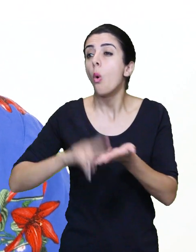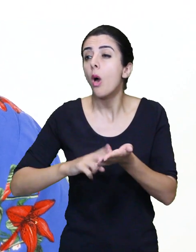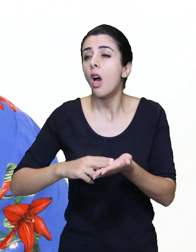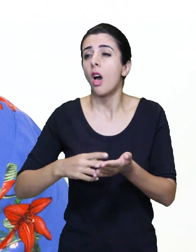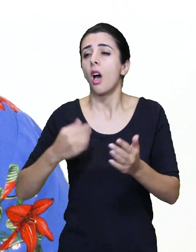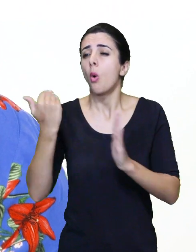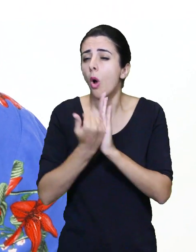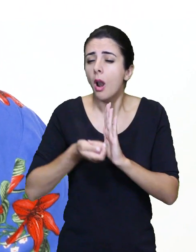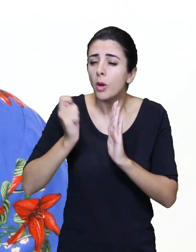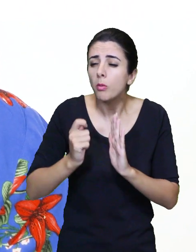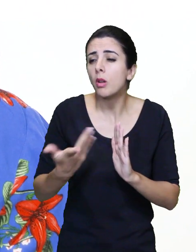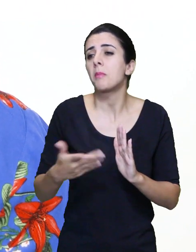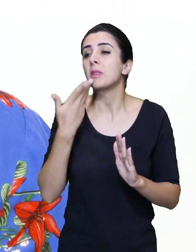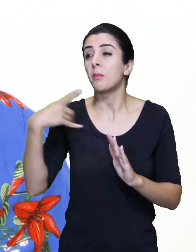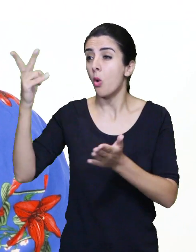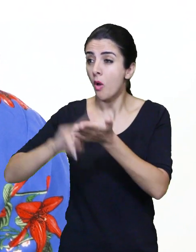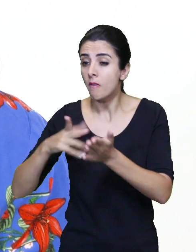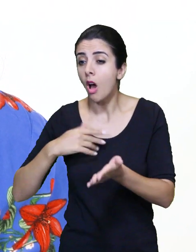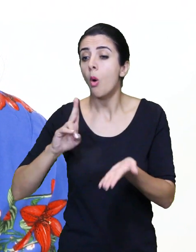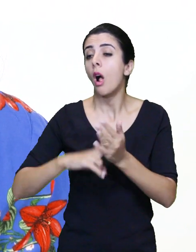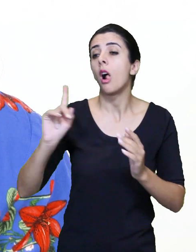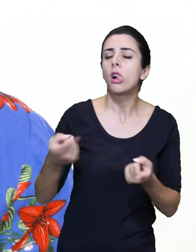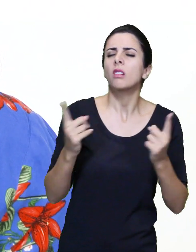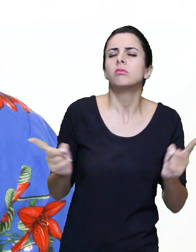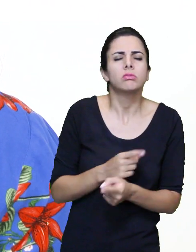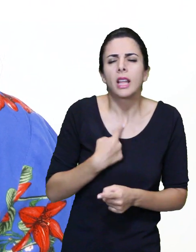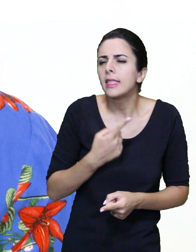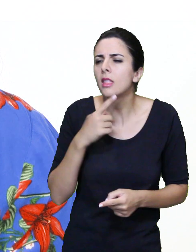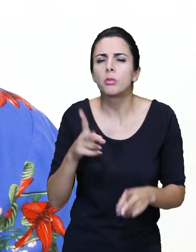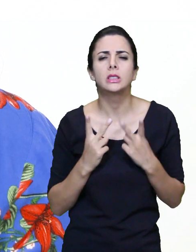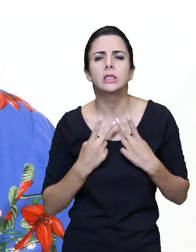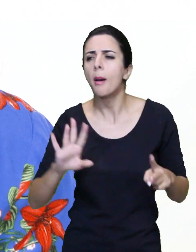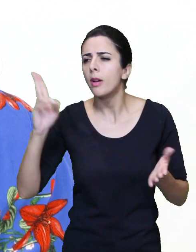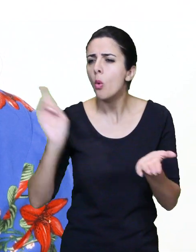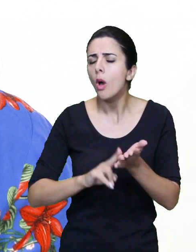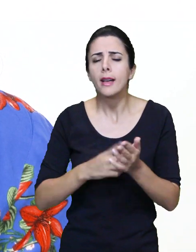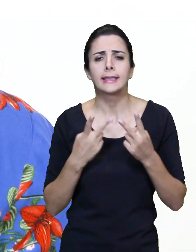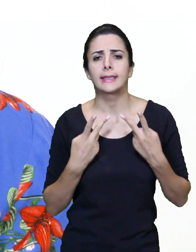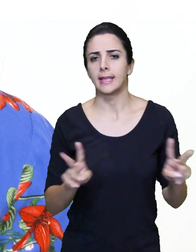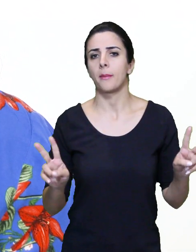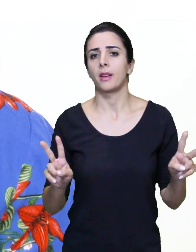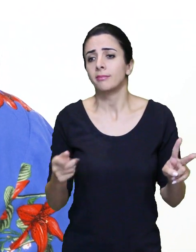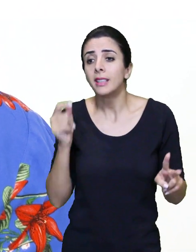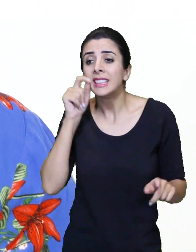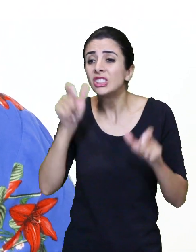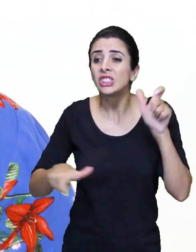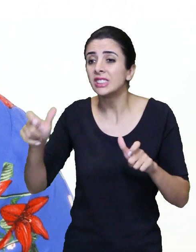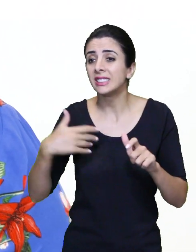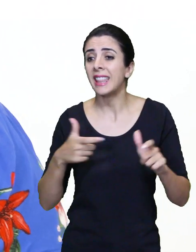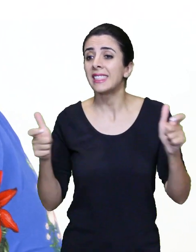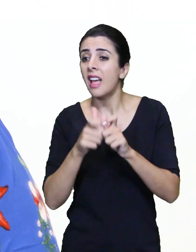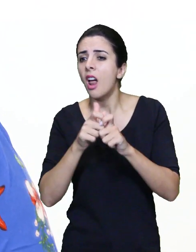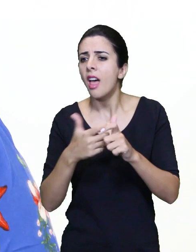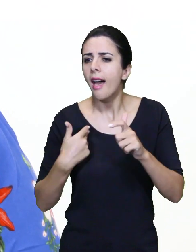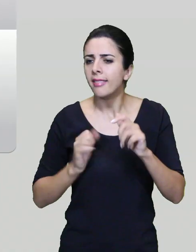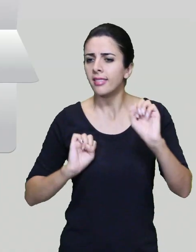bir kural yok. Herkes EGET'e üye olabilir çünkü EGET bireylerin sivil topluma aktif katılımını savunmaktadır.